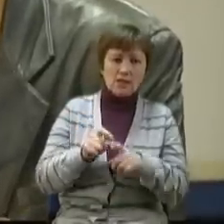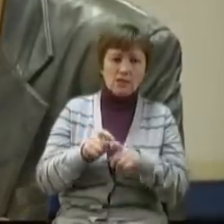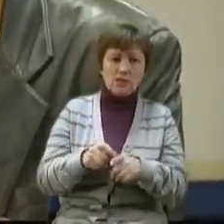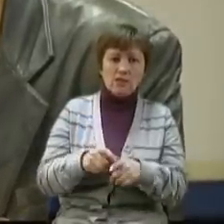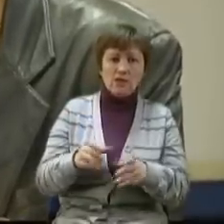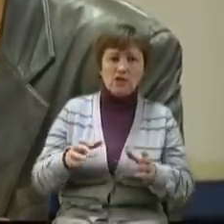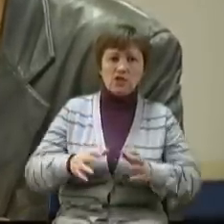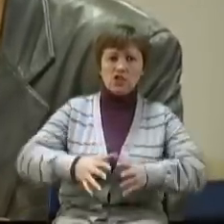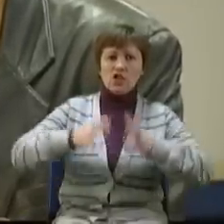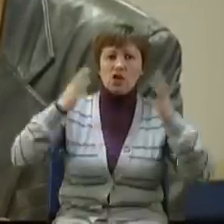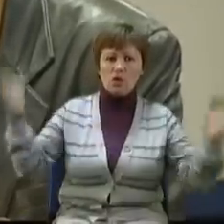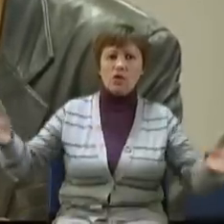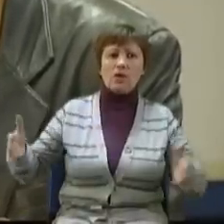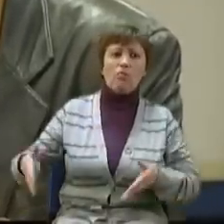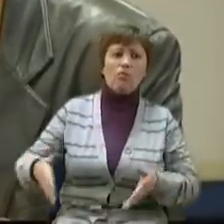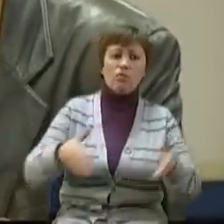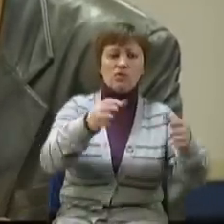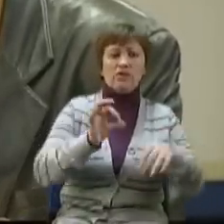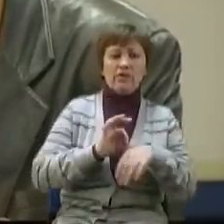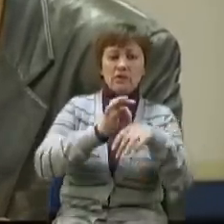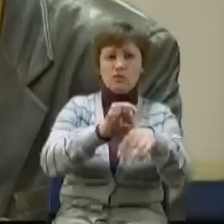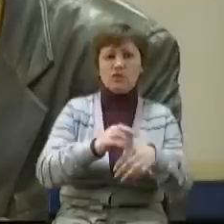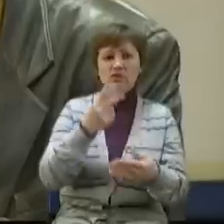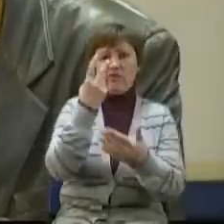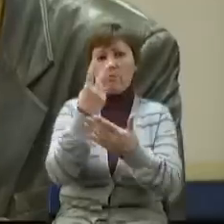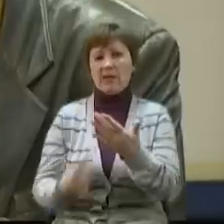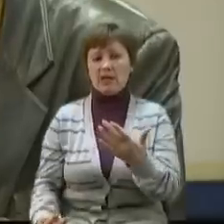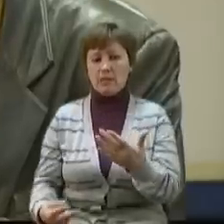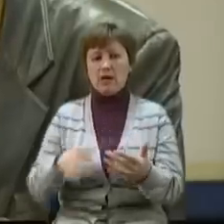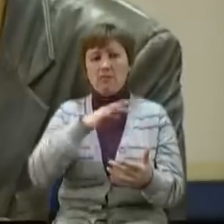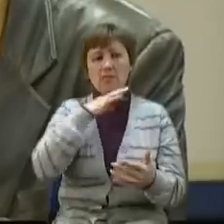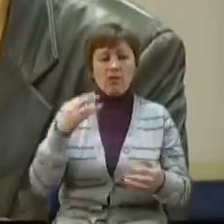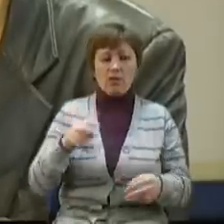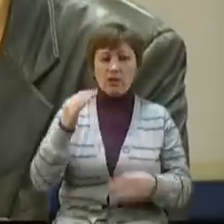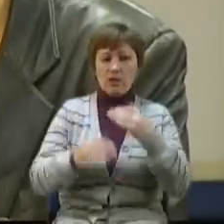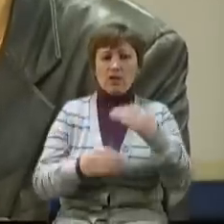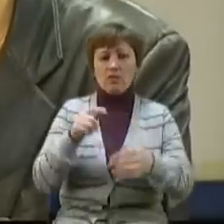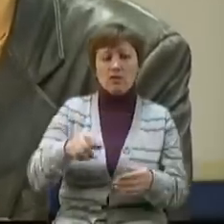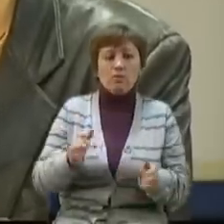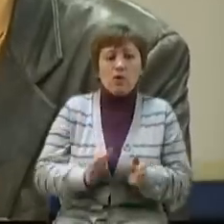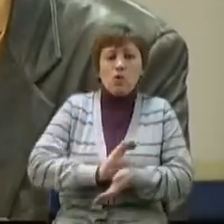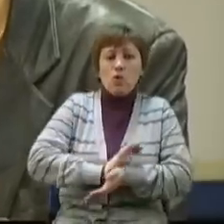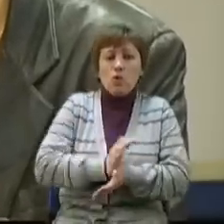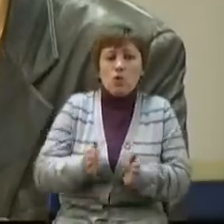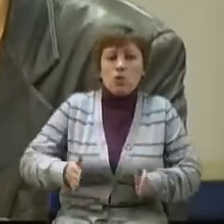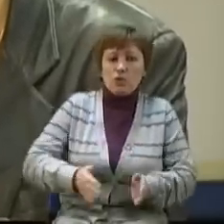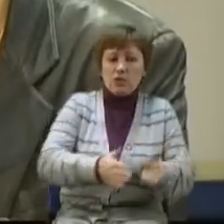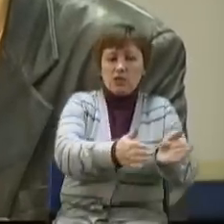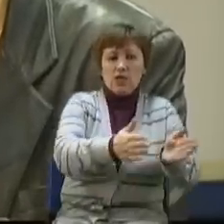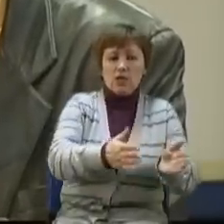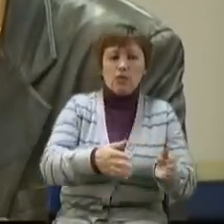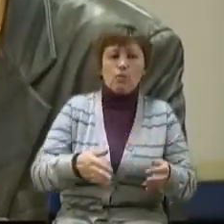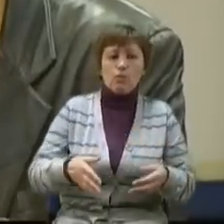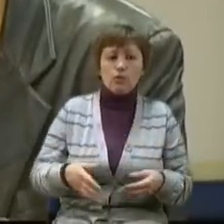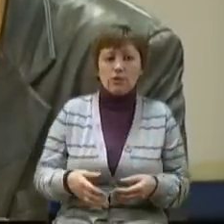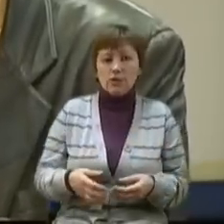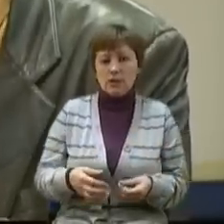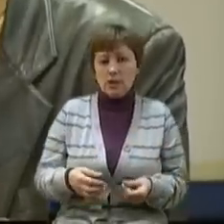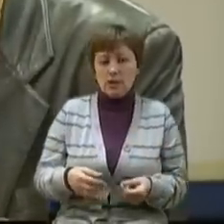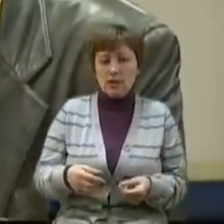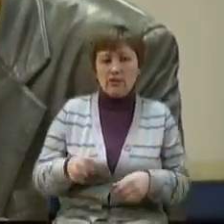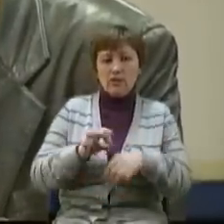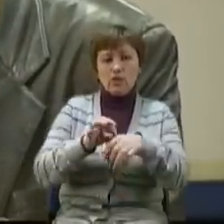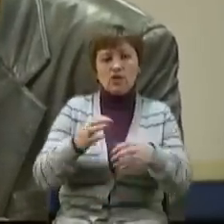«широко пространен путь, идущий в погибель, многие идут им, и узок путь, узкие двери, ведущие в жизнь,